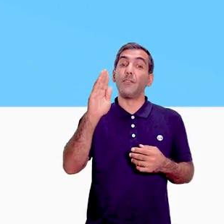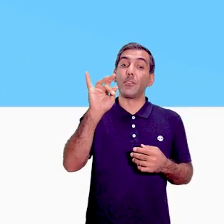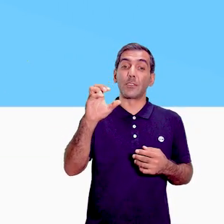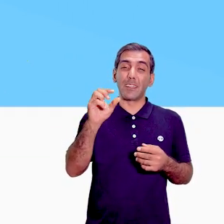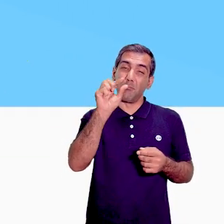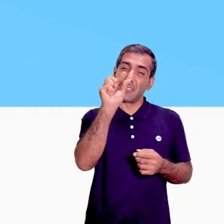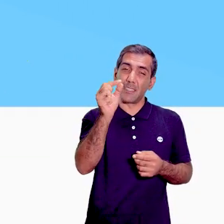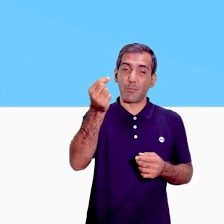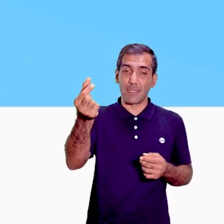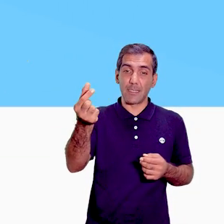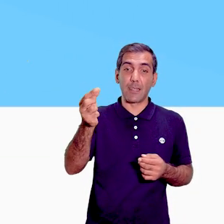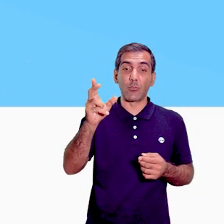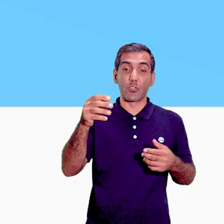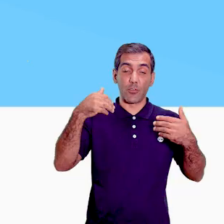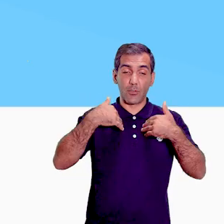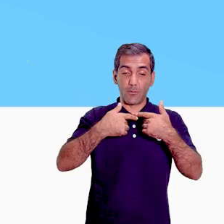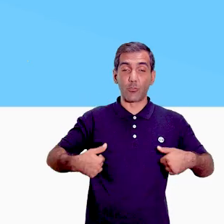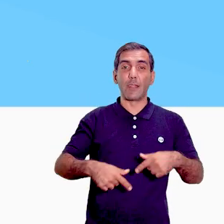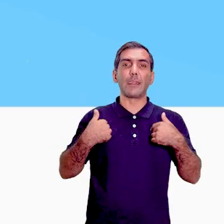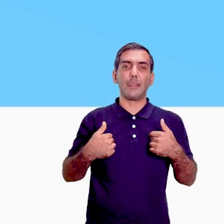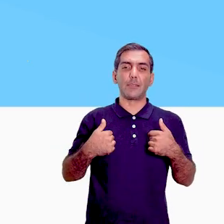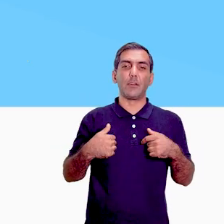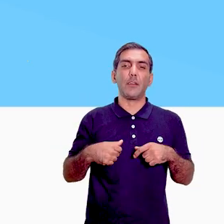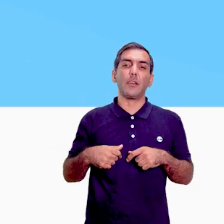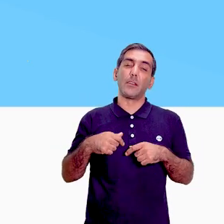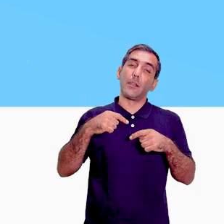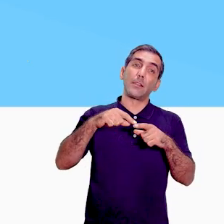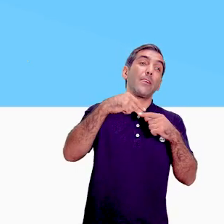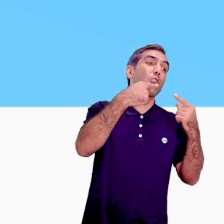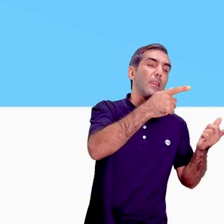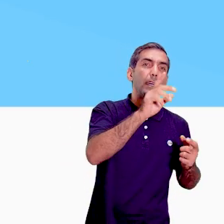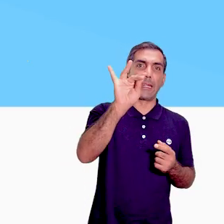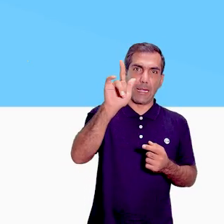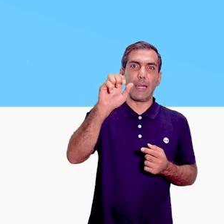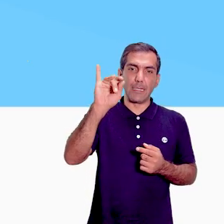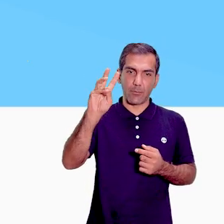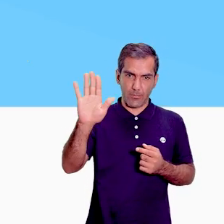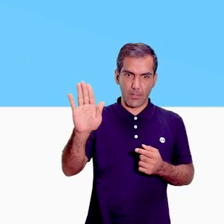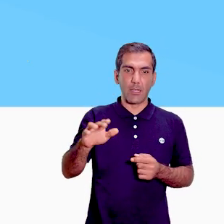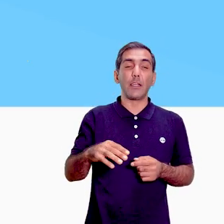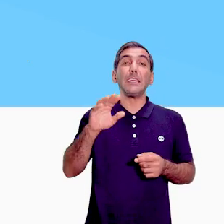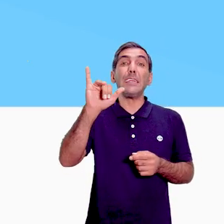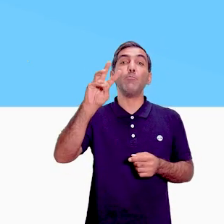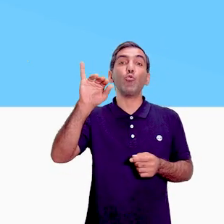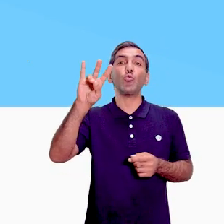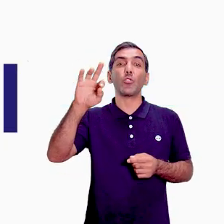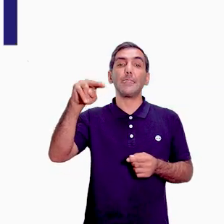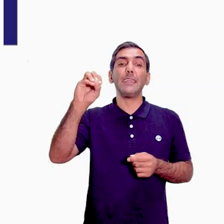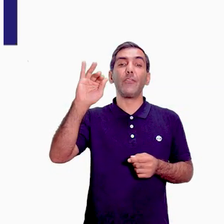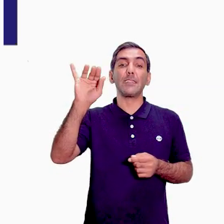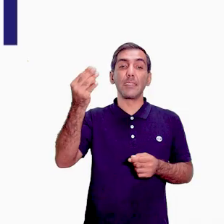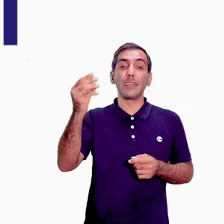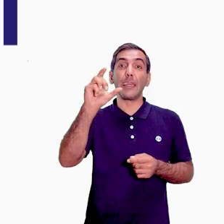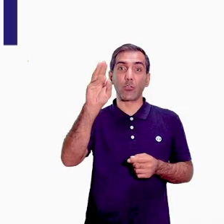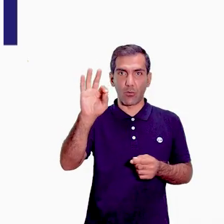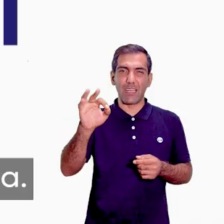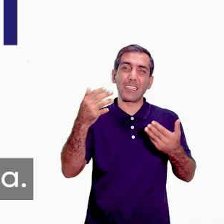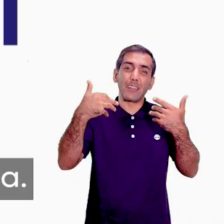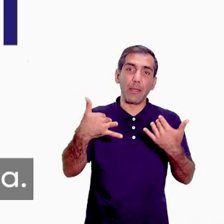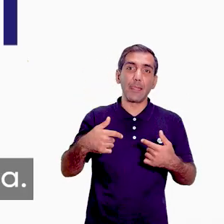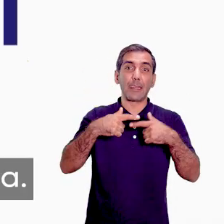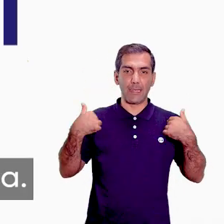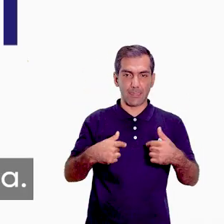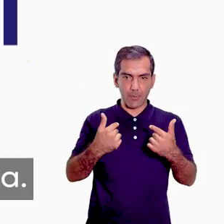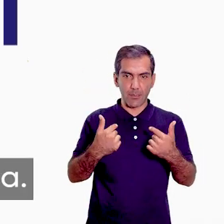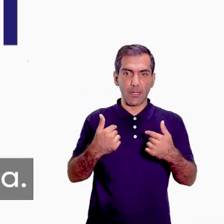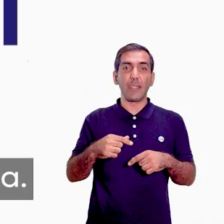düşünülýär. Virus, başga organizmlerin öýjükleriniň içinde ýaşap, köpelýän uňuk parazitlardyr. Immun yetmezçiligi,